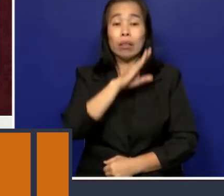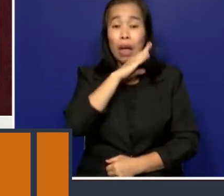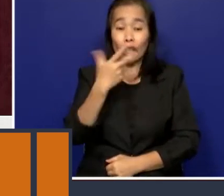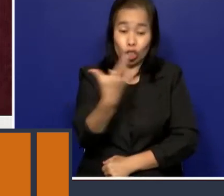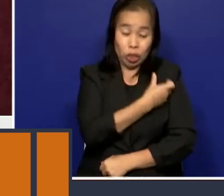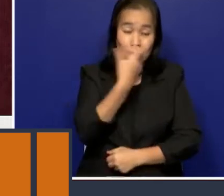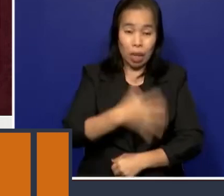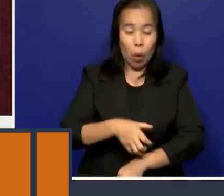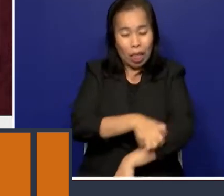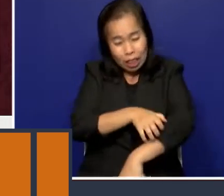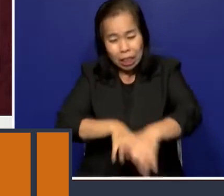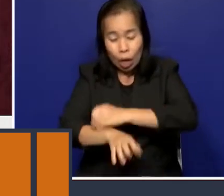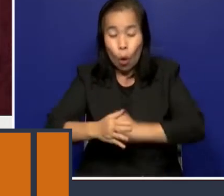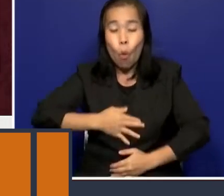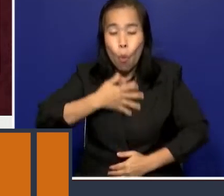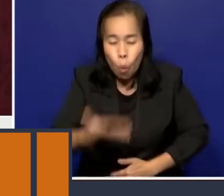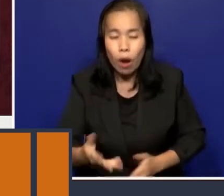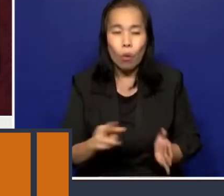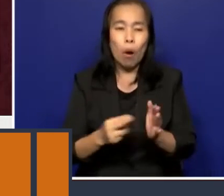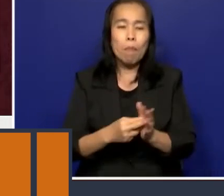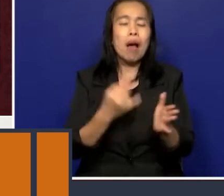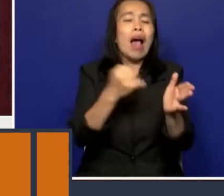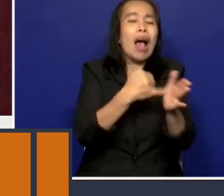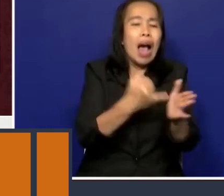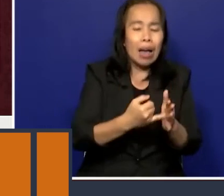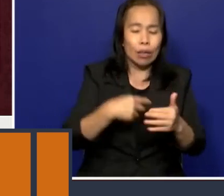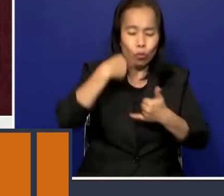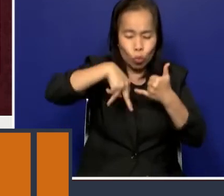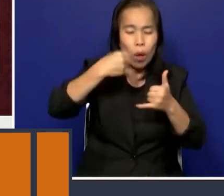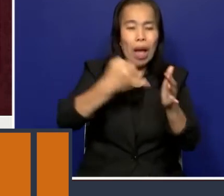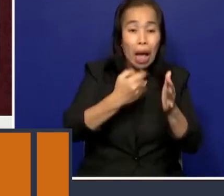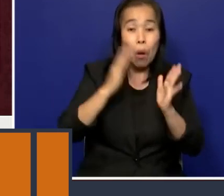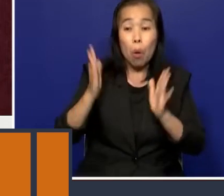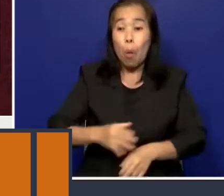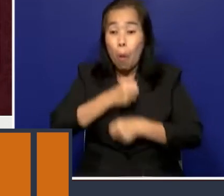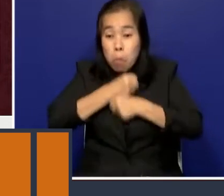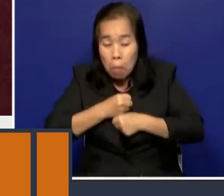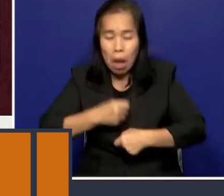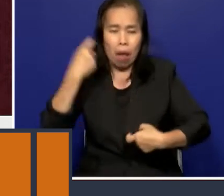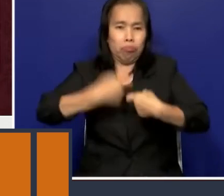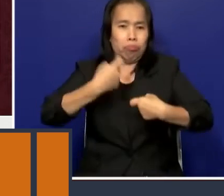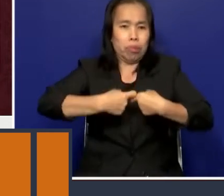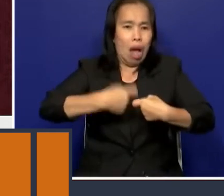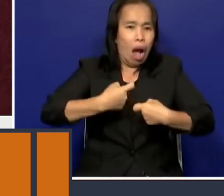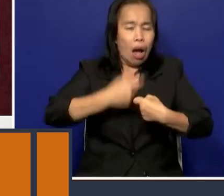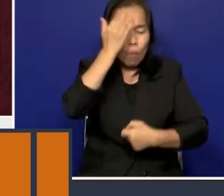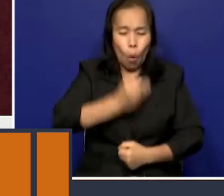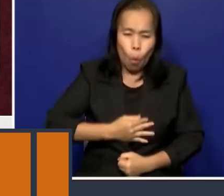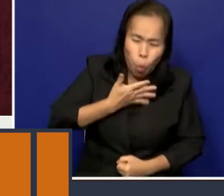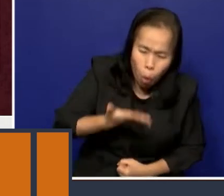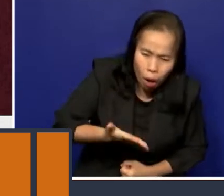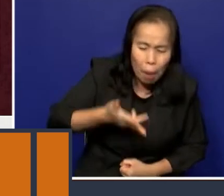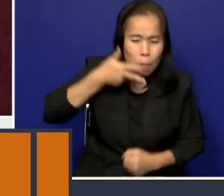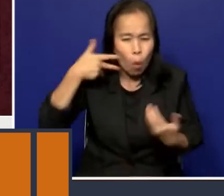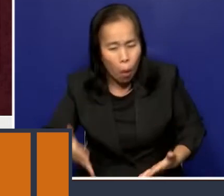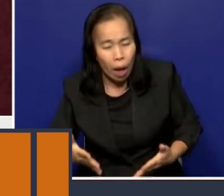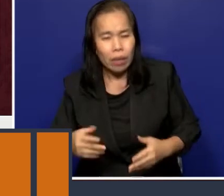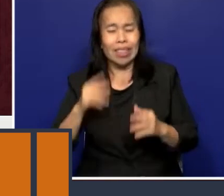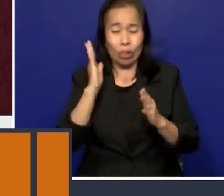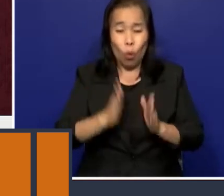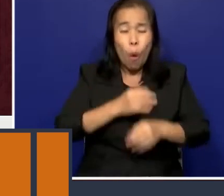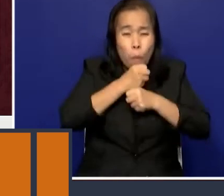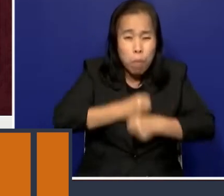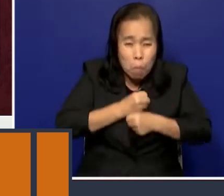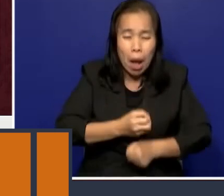จะได้รับอันตรายน้อยกากลผู้สอายุและกลผู้สูงอายุในประเทศไย.โดยประกตแล้วก็ไม่ค่อยไดเดินทางไปไหน.